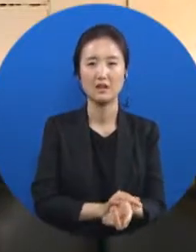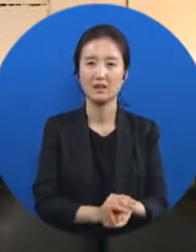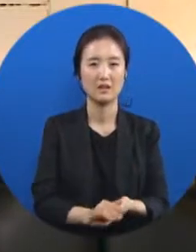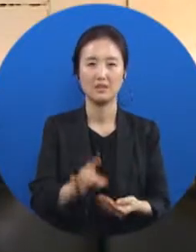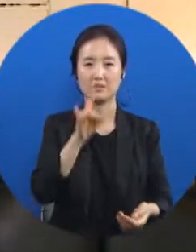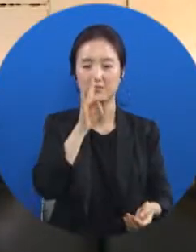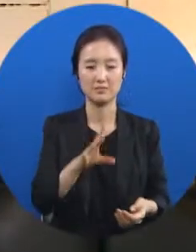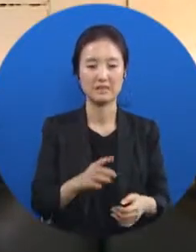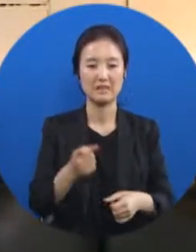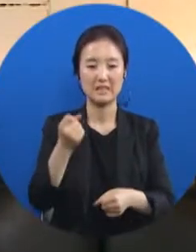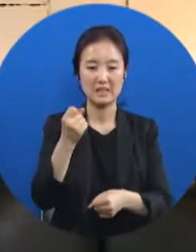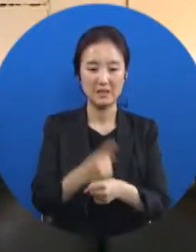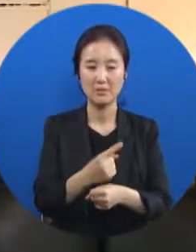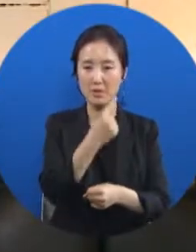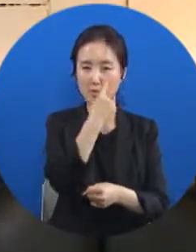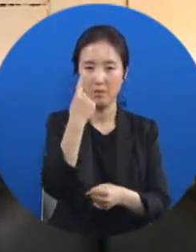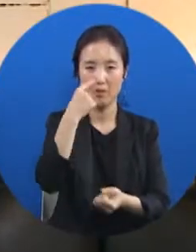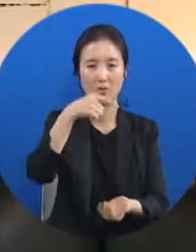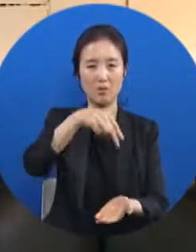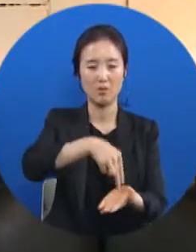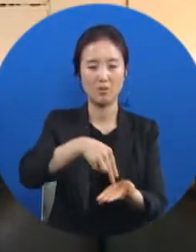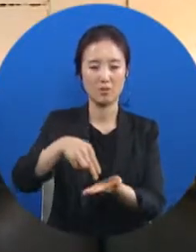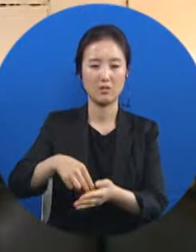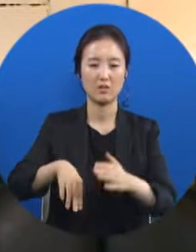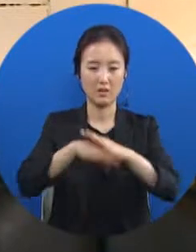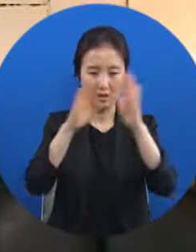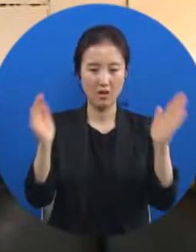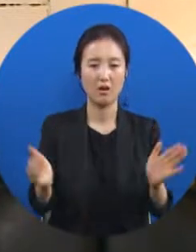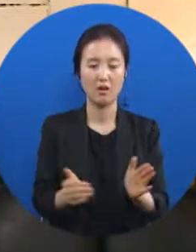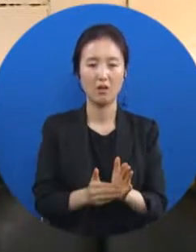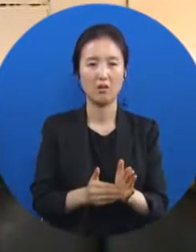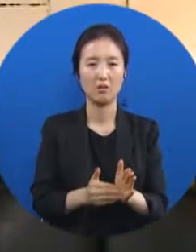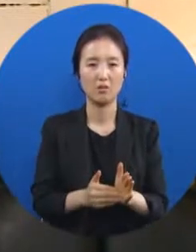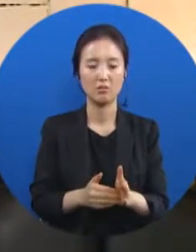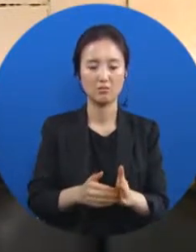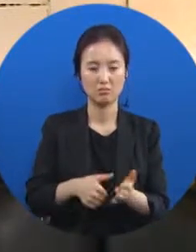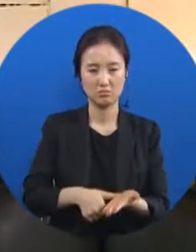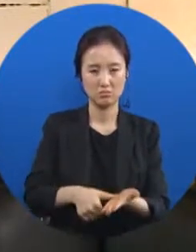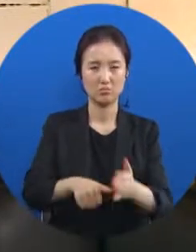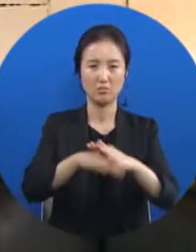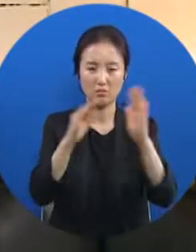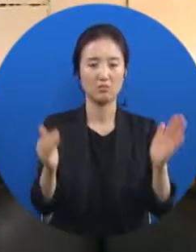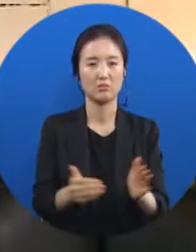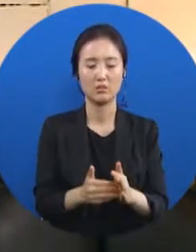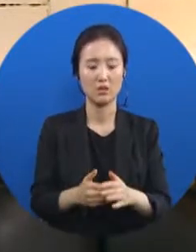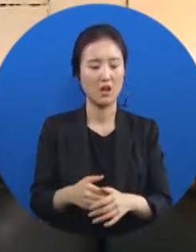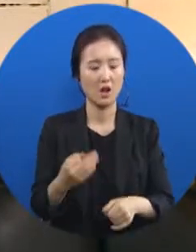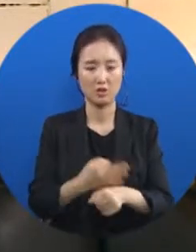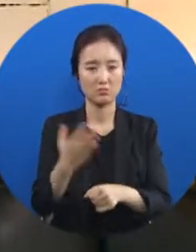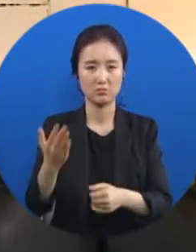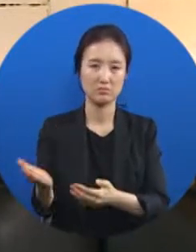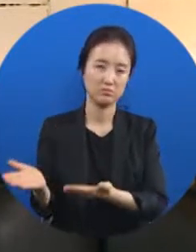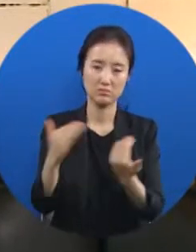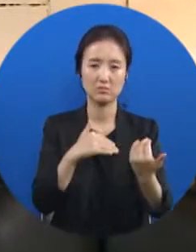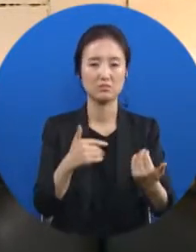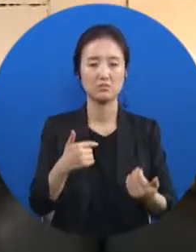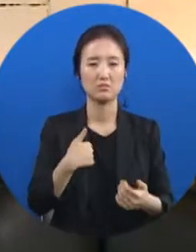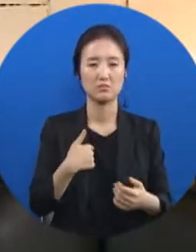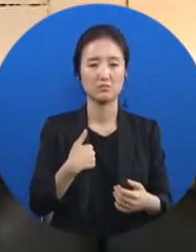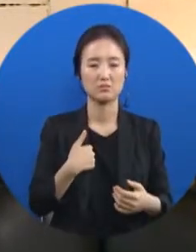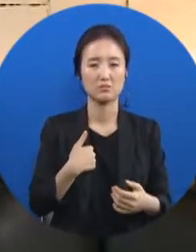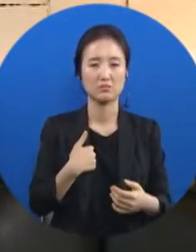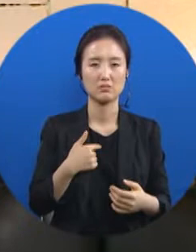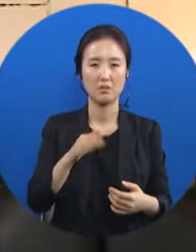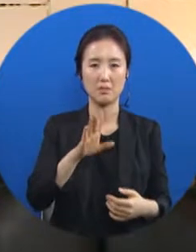이미 보증인 다 세우고 비자 다 나왔는데 어떻게 드롭하냐. 그래서 갔어요. 방글라데시 가서.